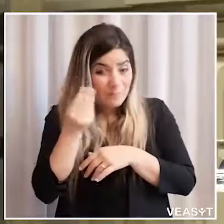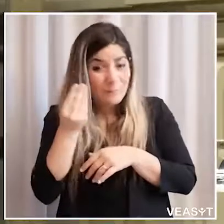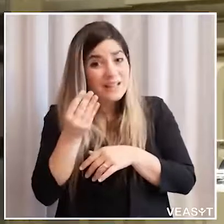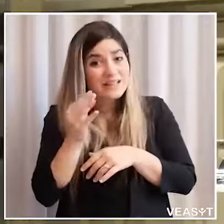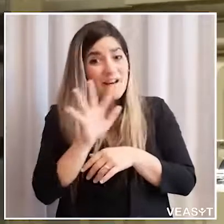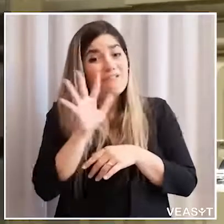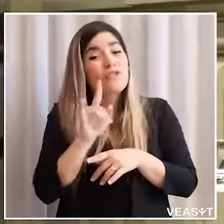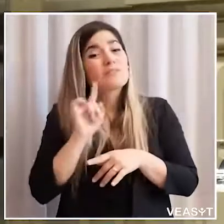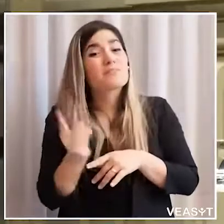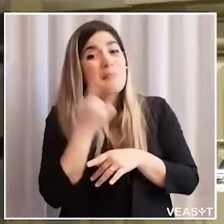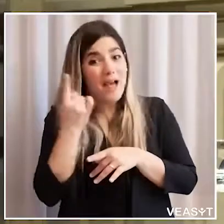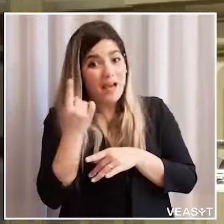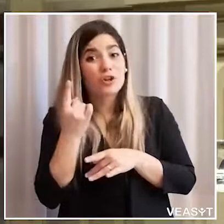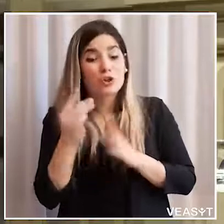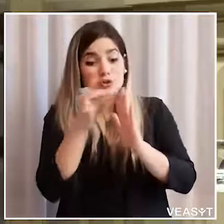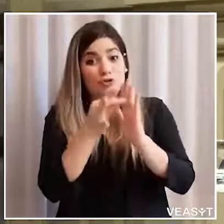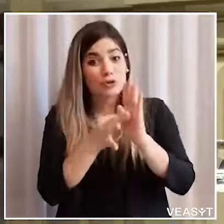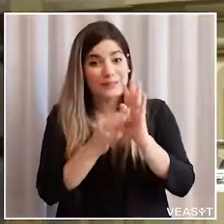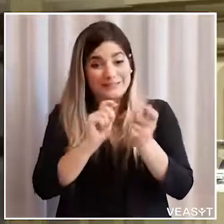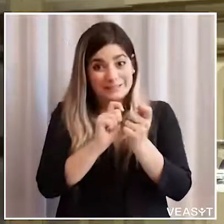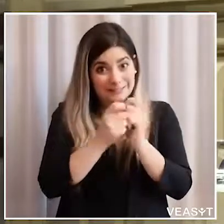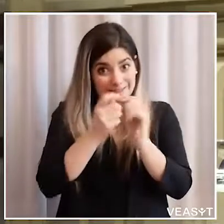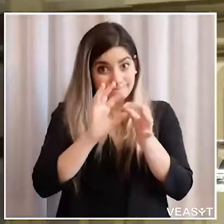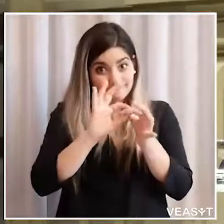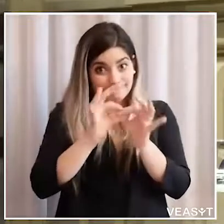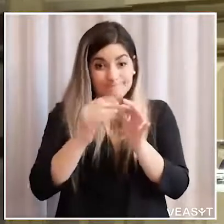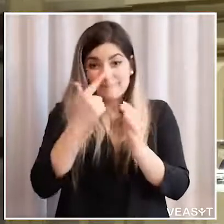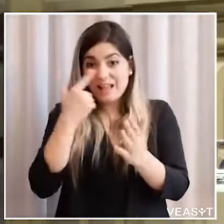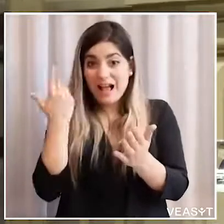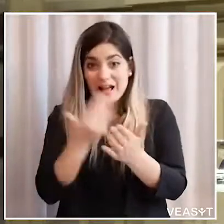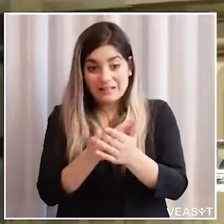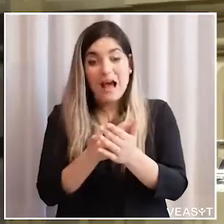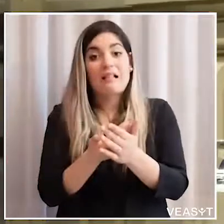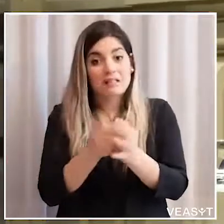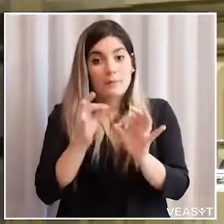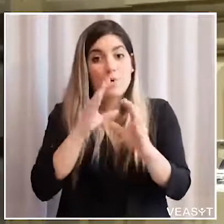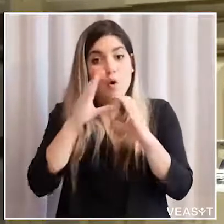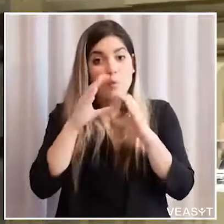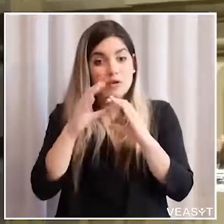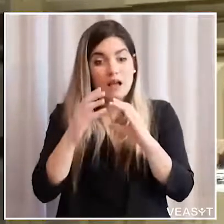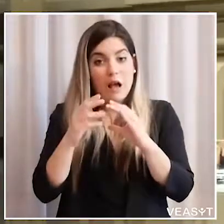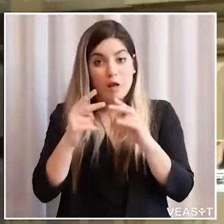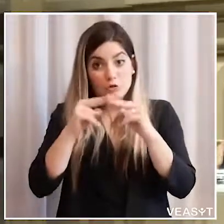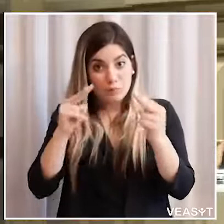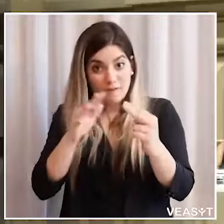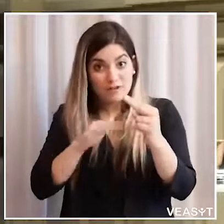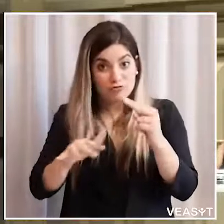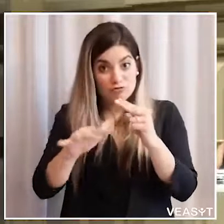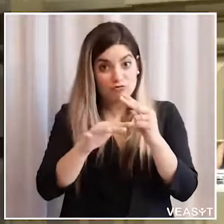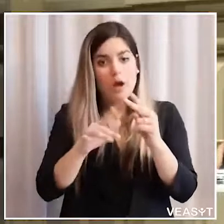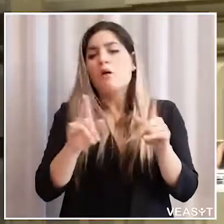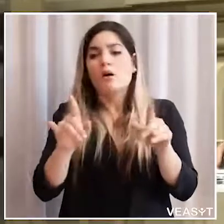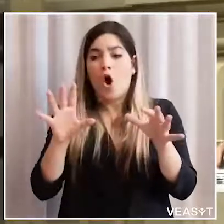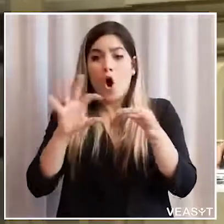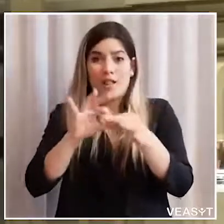non ritiene che sarebbe opportuno modificare le normative e adeguarle quanto comunicato dalla provincia tramite altri canali